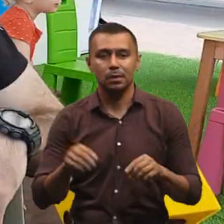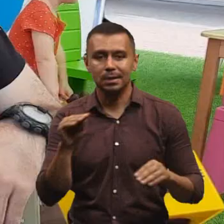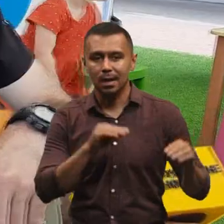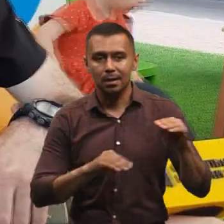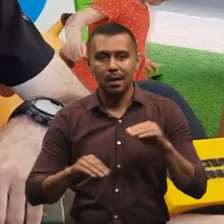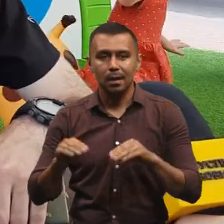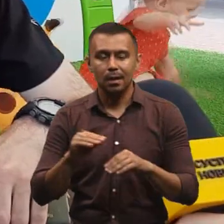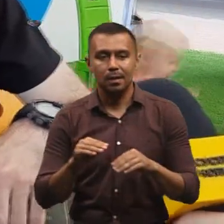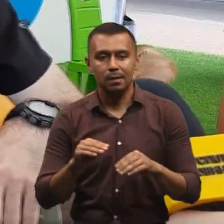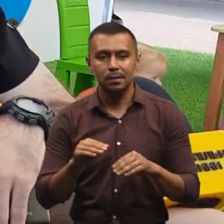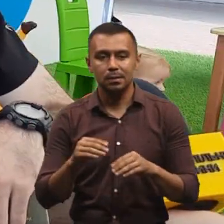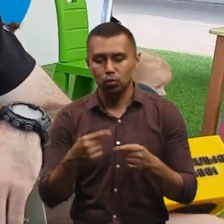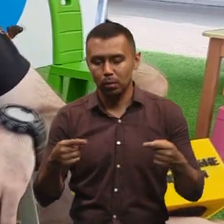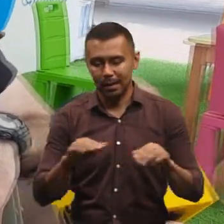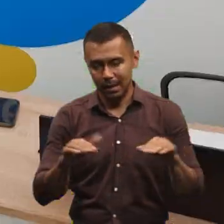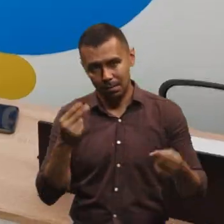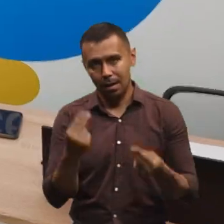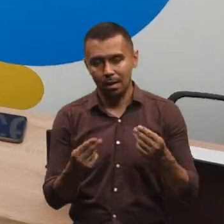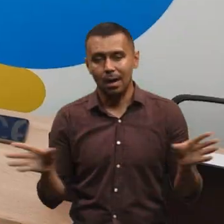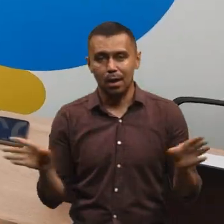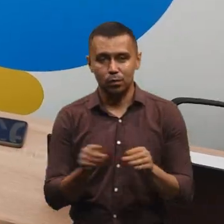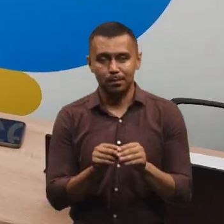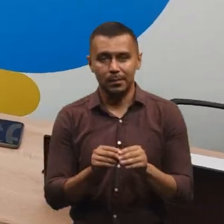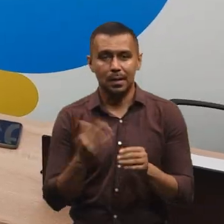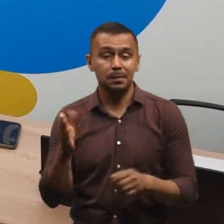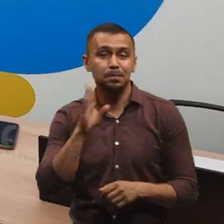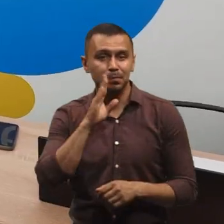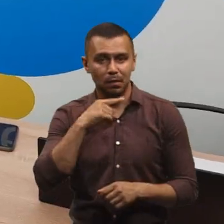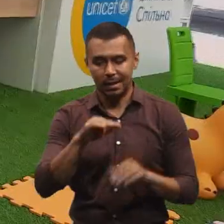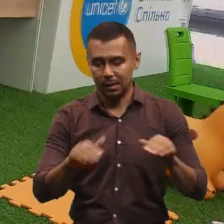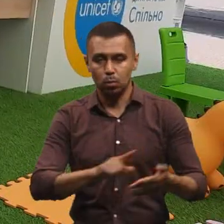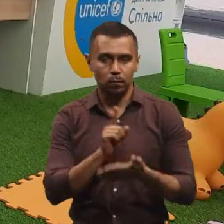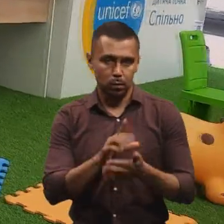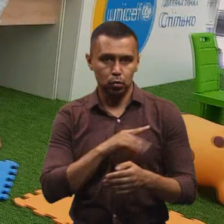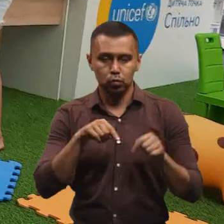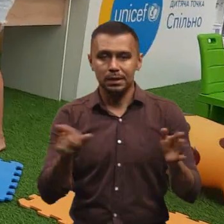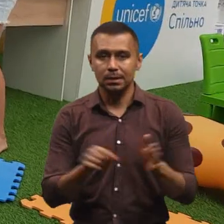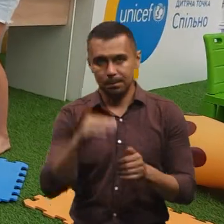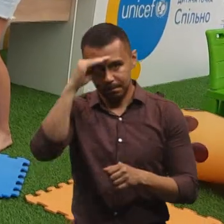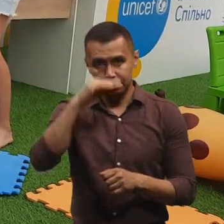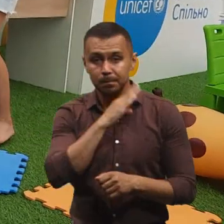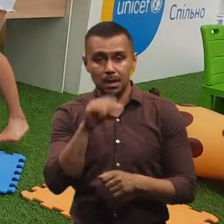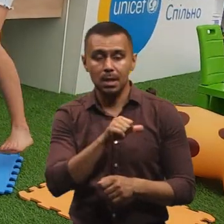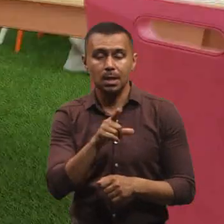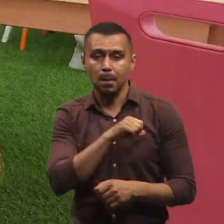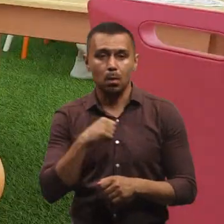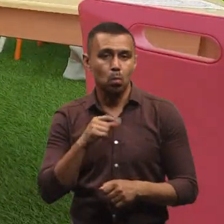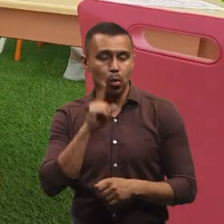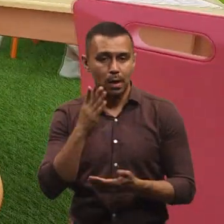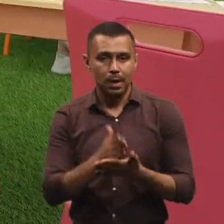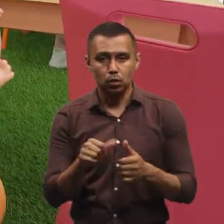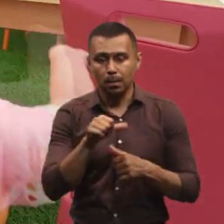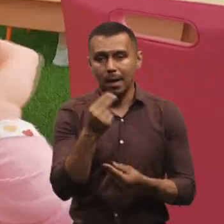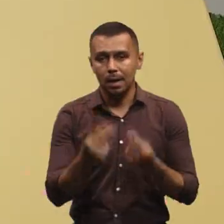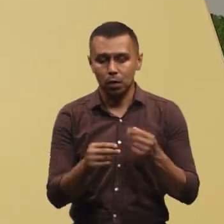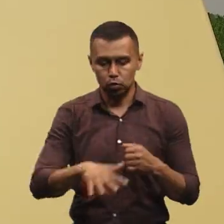з другими дітьми грається Надія Шелестюк каже Діти повинні бути тут з батьками для наймолодших є зокрема іграшки